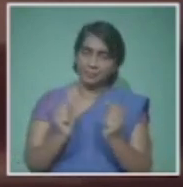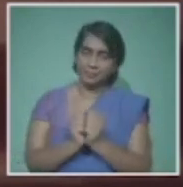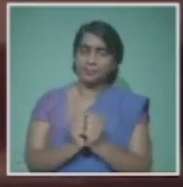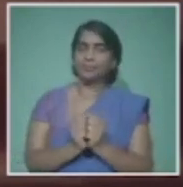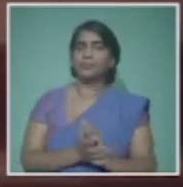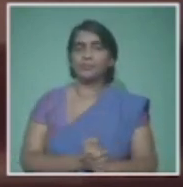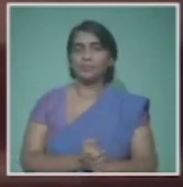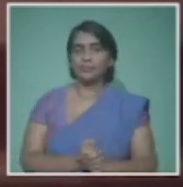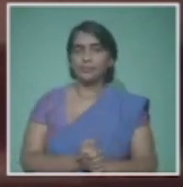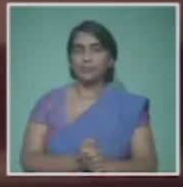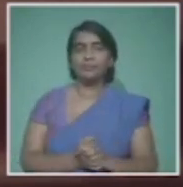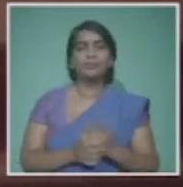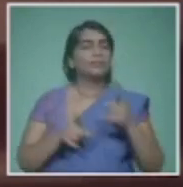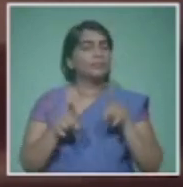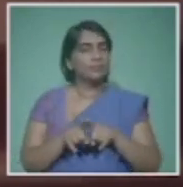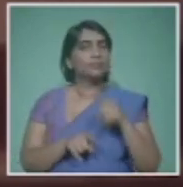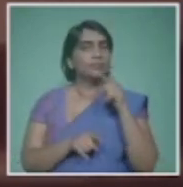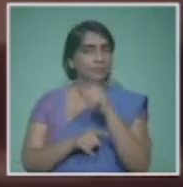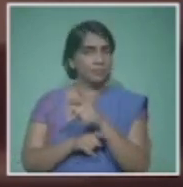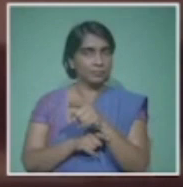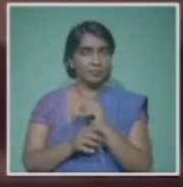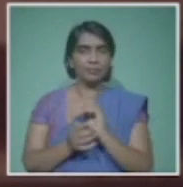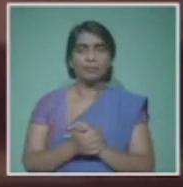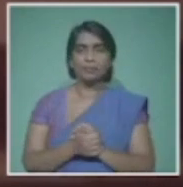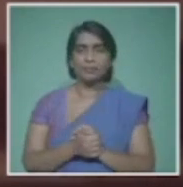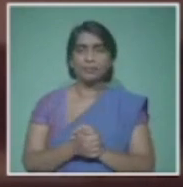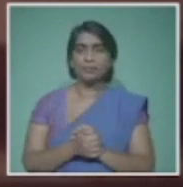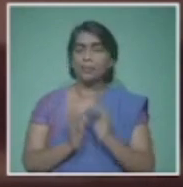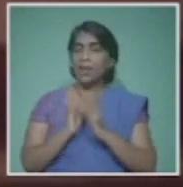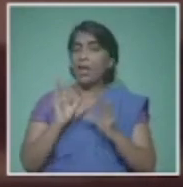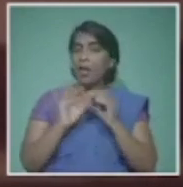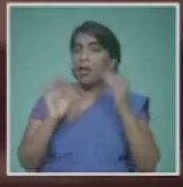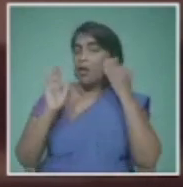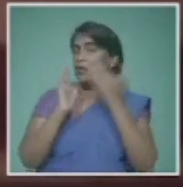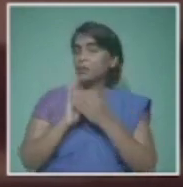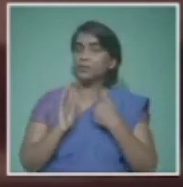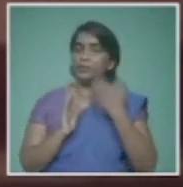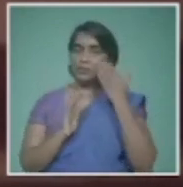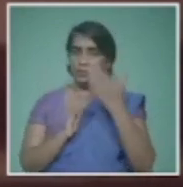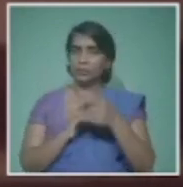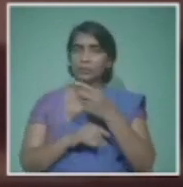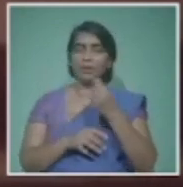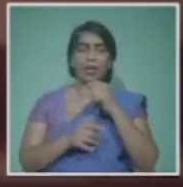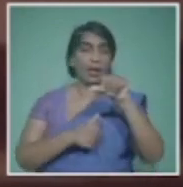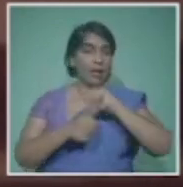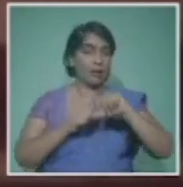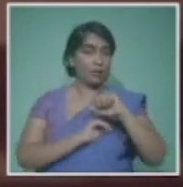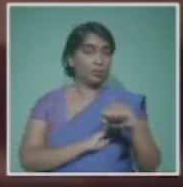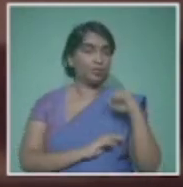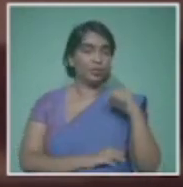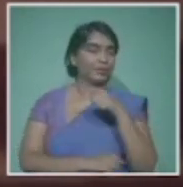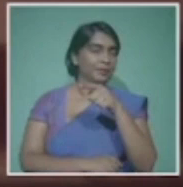keran. Ilangan itu tamunna selagi arabuna api dah ke nevidi itu, meayatana shakti mat kiri mana